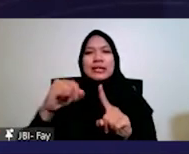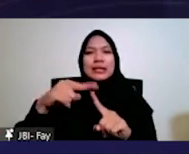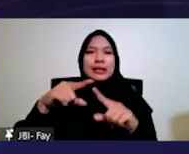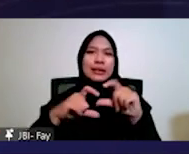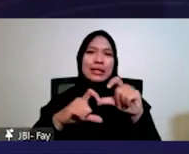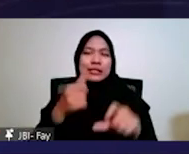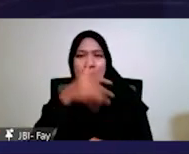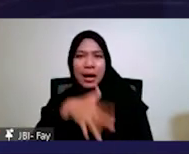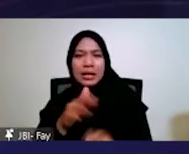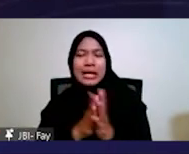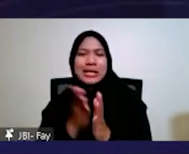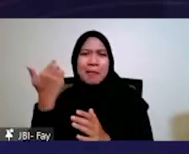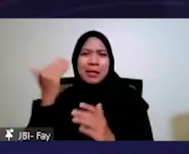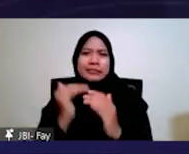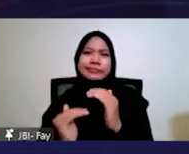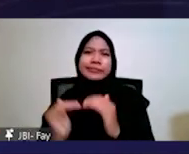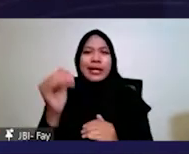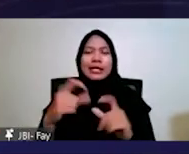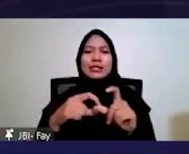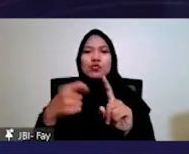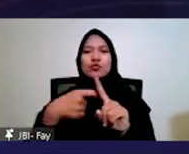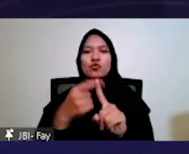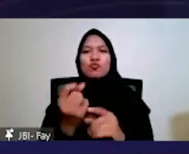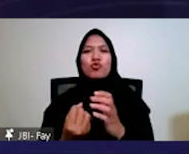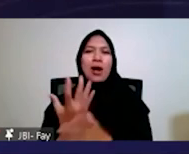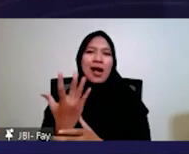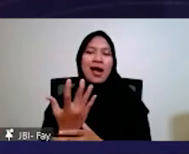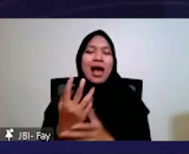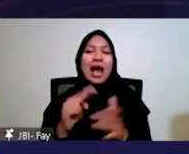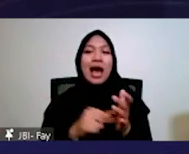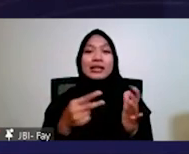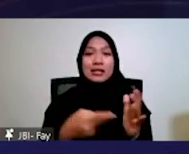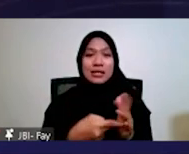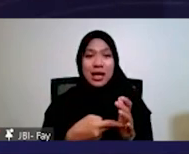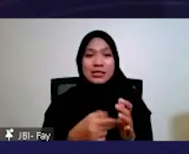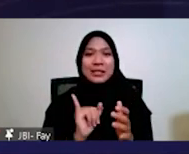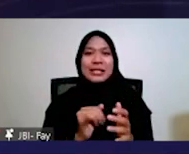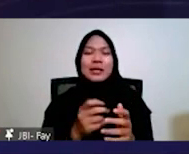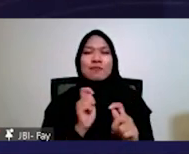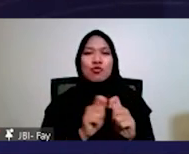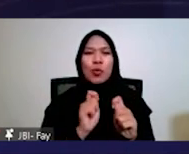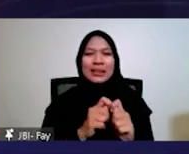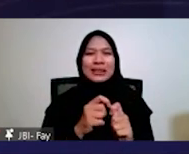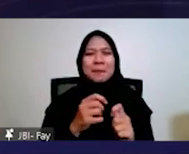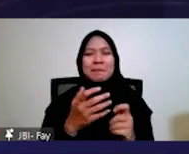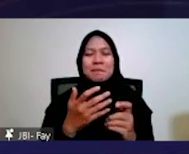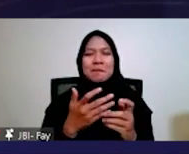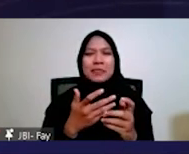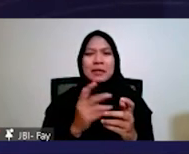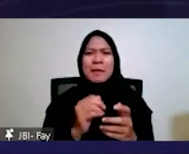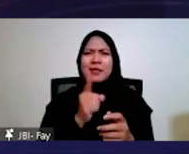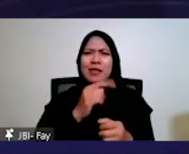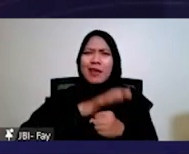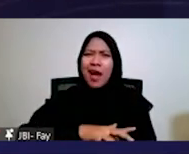juga naikkan suku bunga artinya apa moneternya memang lebih kejam mopait untuk proses politik karena tekanan-tekanan